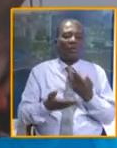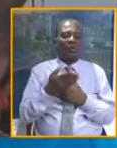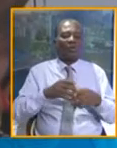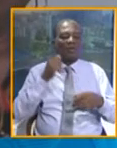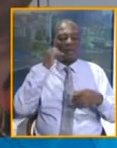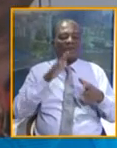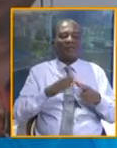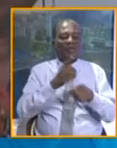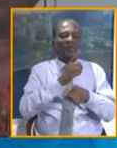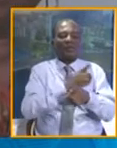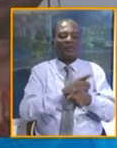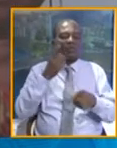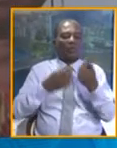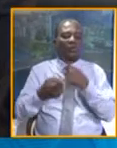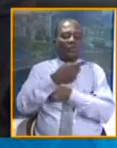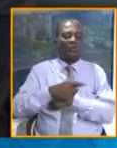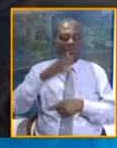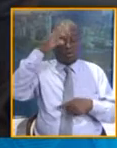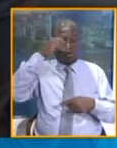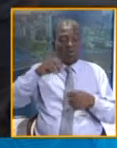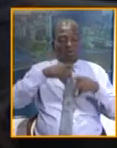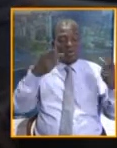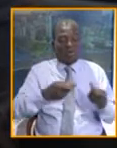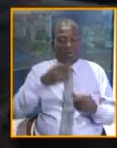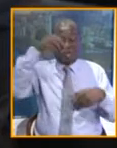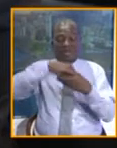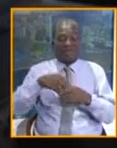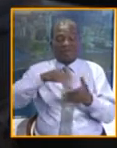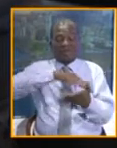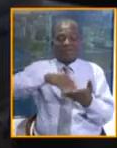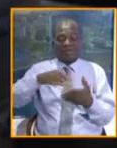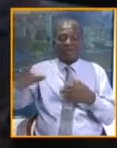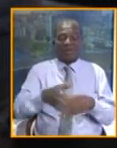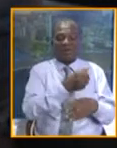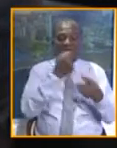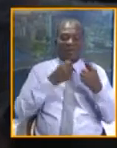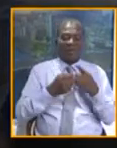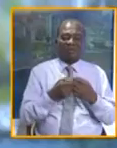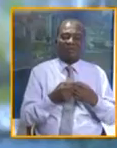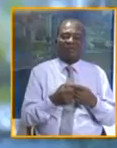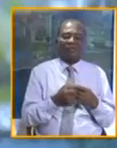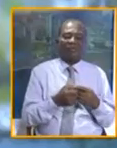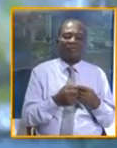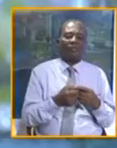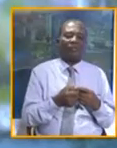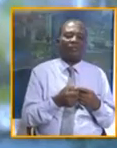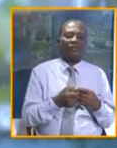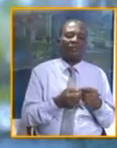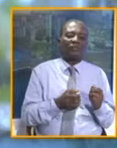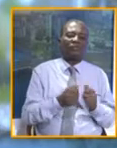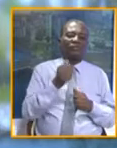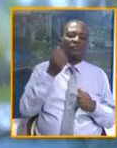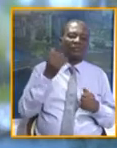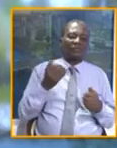développe d'année en année pour qu'aujourd'hui, l'homme se fasse une place dans ce milieu de plus en plus reconnu. Et pour une plus-value,